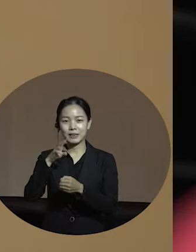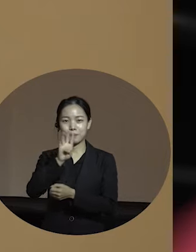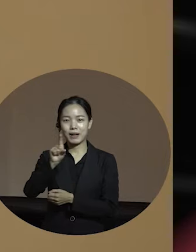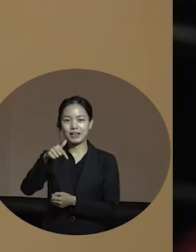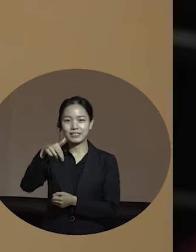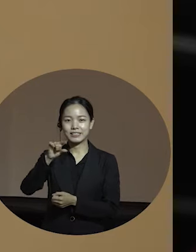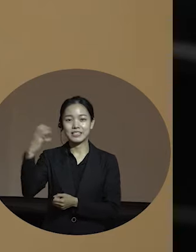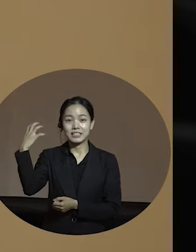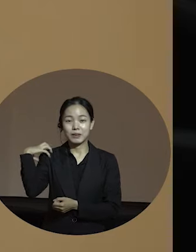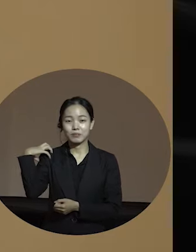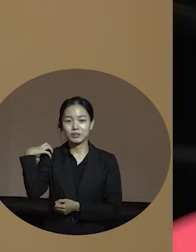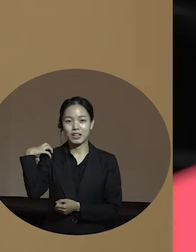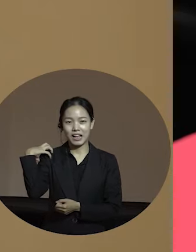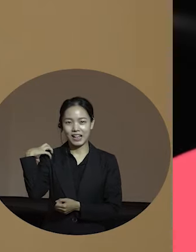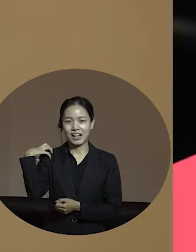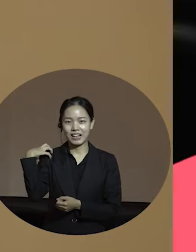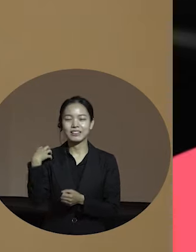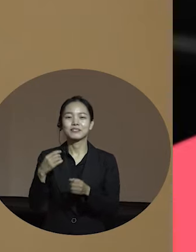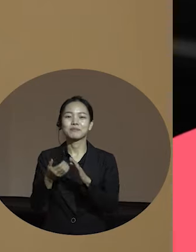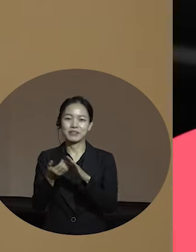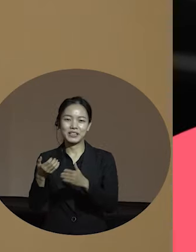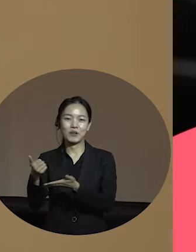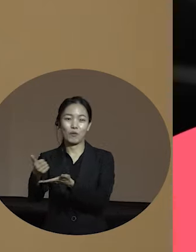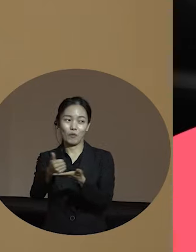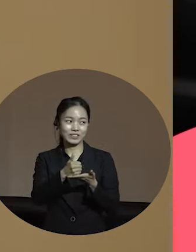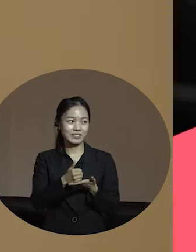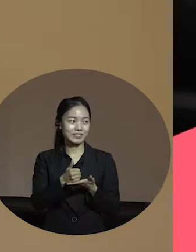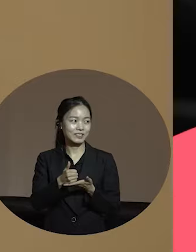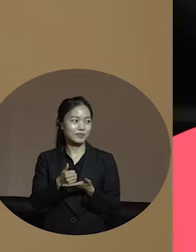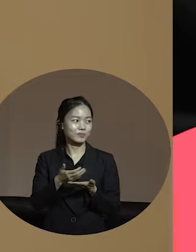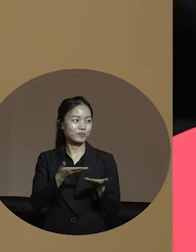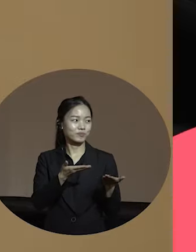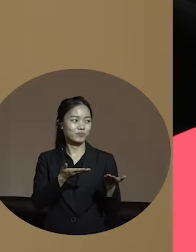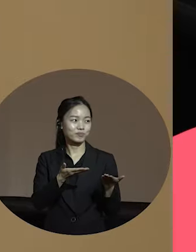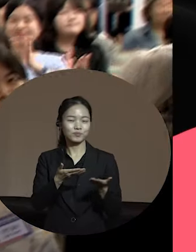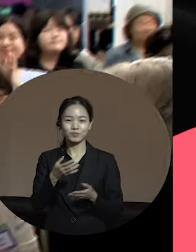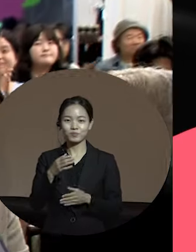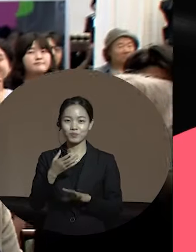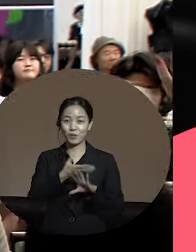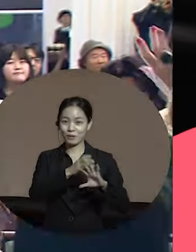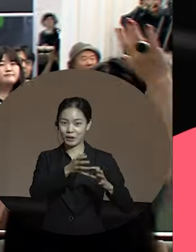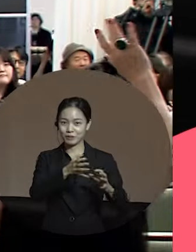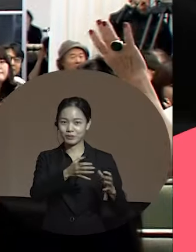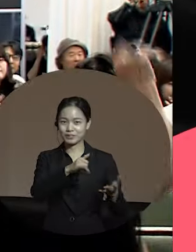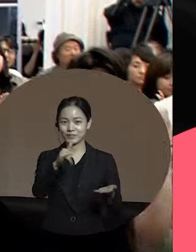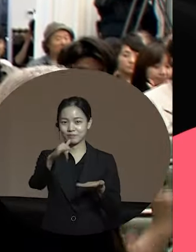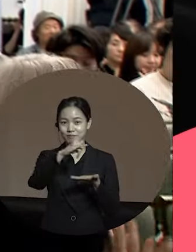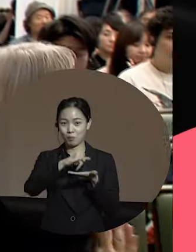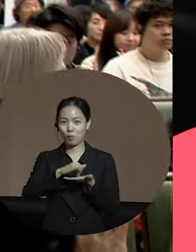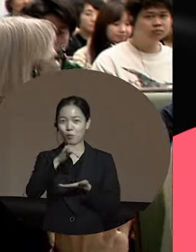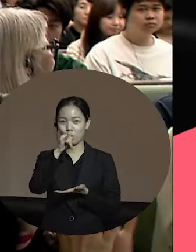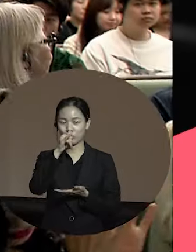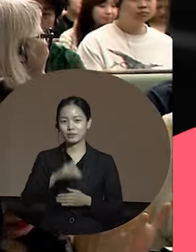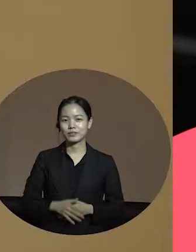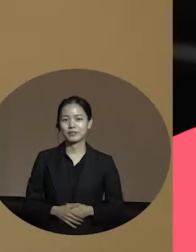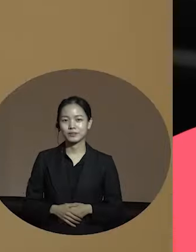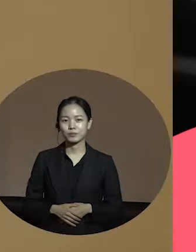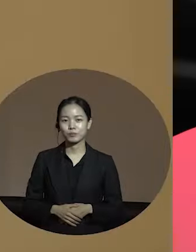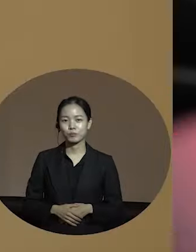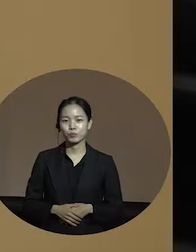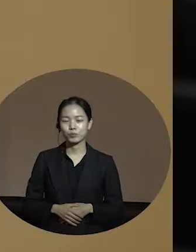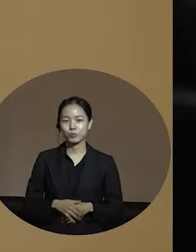라살 부대표님이 여기 참석해주셨습니다. 네. 그리고 네,